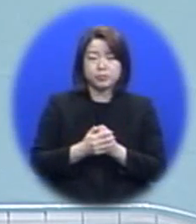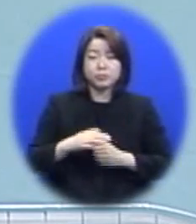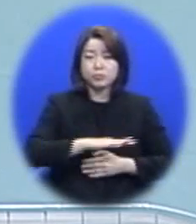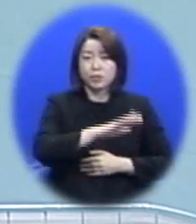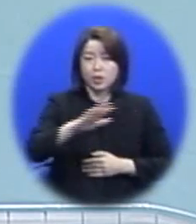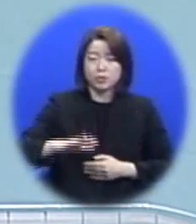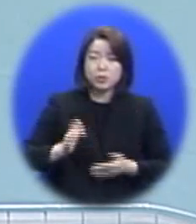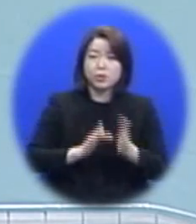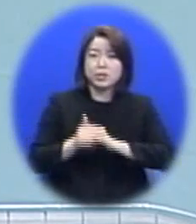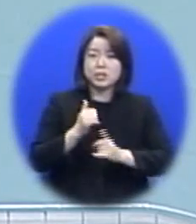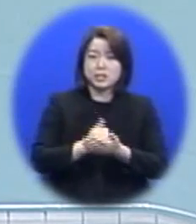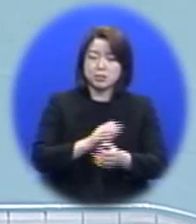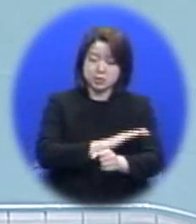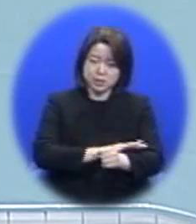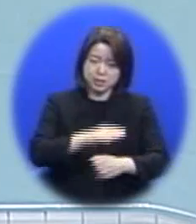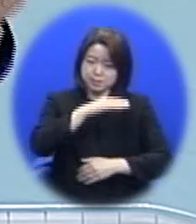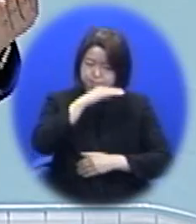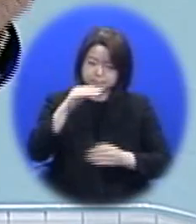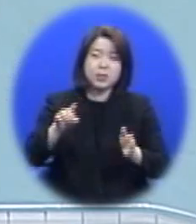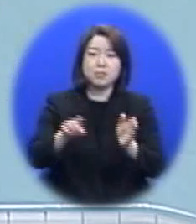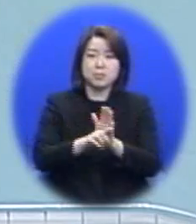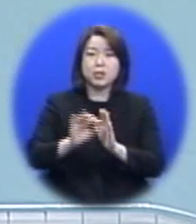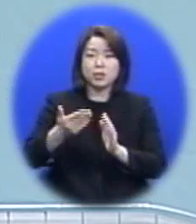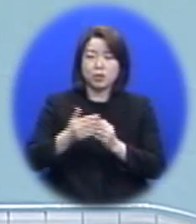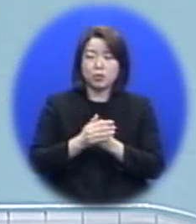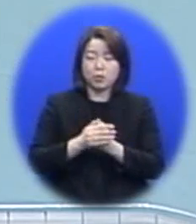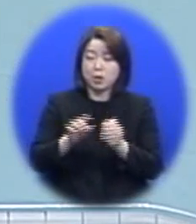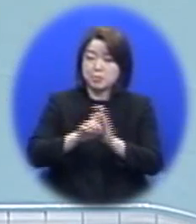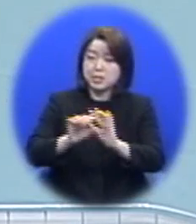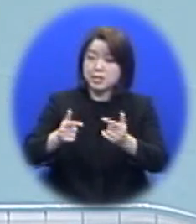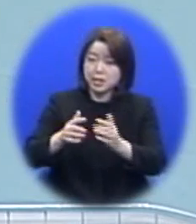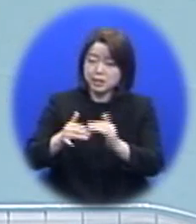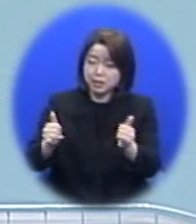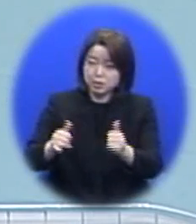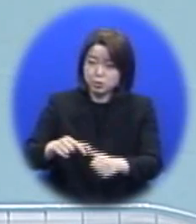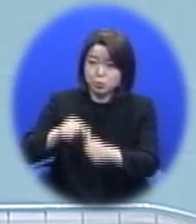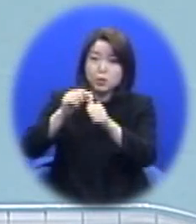우리도 예수님 제대로 믿게 되었고 불신 가족도 구원하게 되니